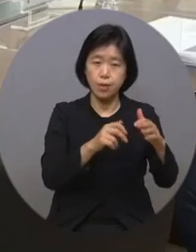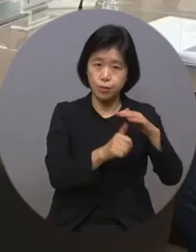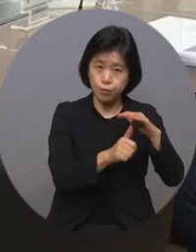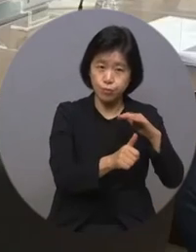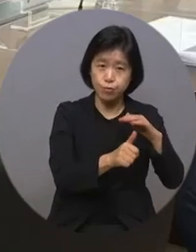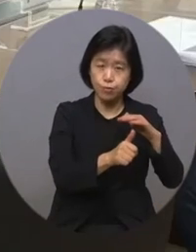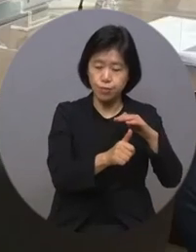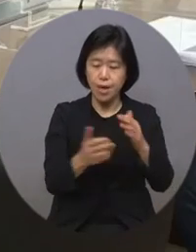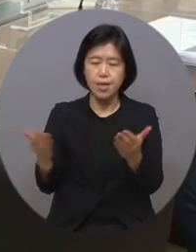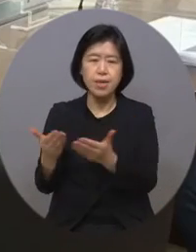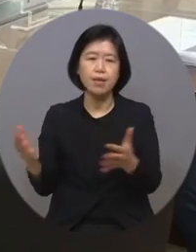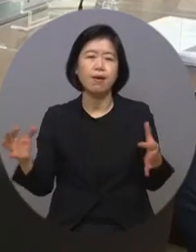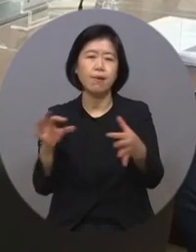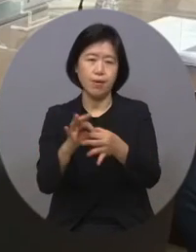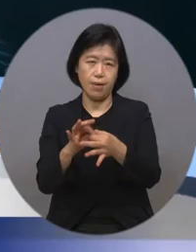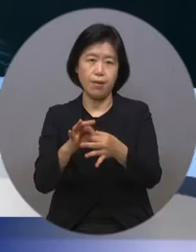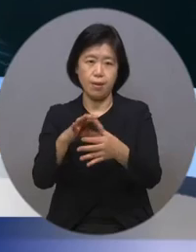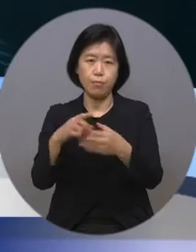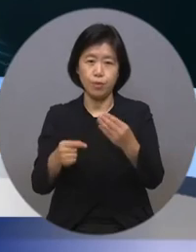프로젝트를 진행하고 있습니다.